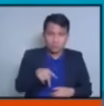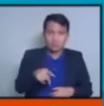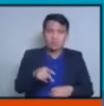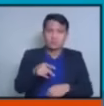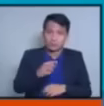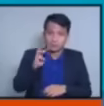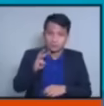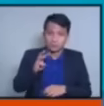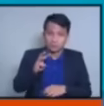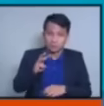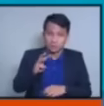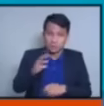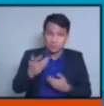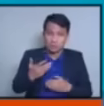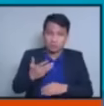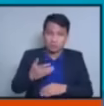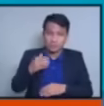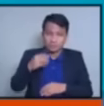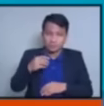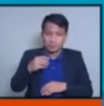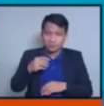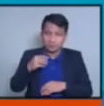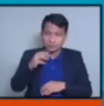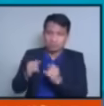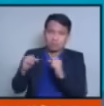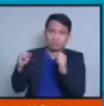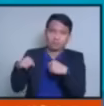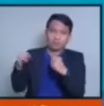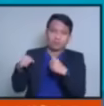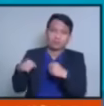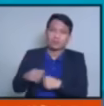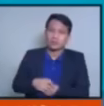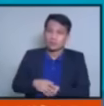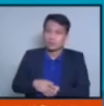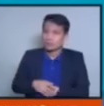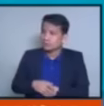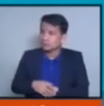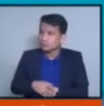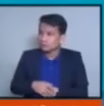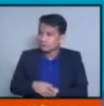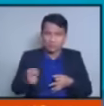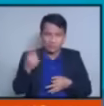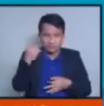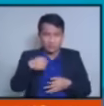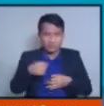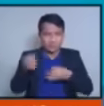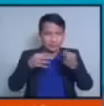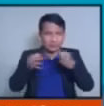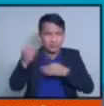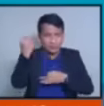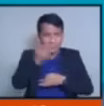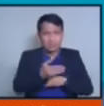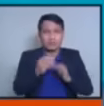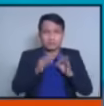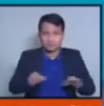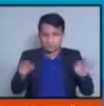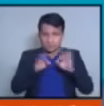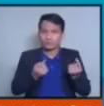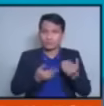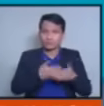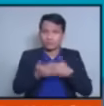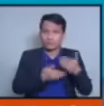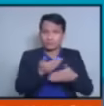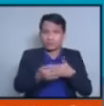Children's Desk. Kasi po, pag sa barangay, pagbabatiin po yung biktima at saka yung suspect. Yun po talaga ang isa sa